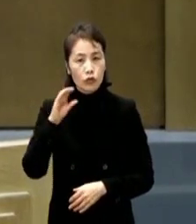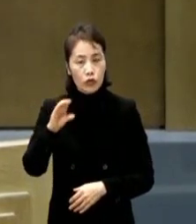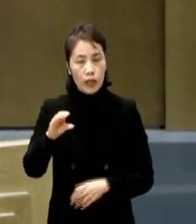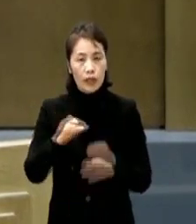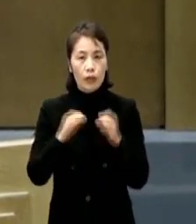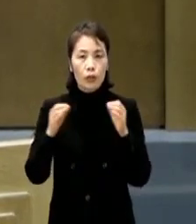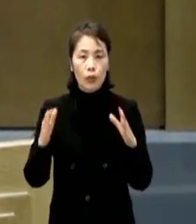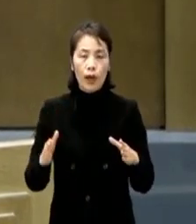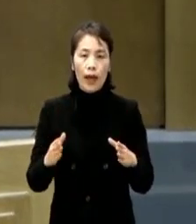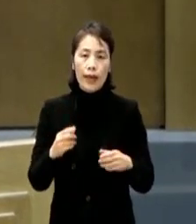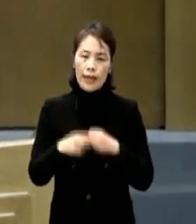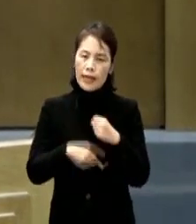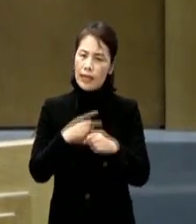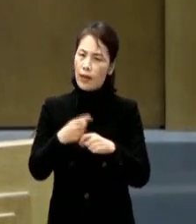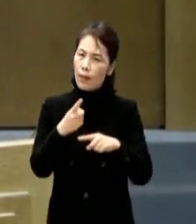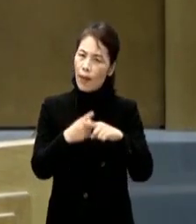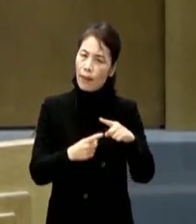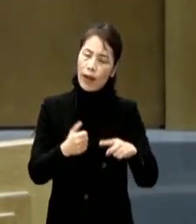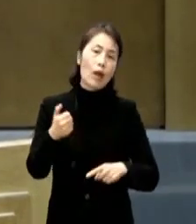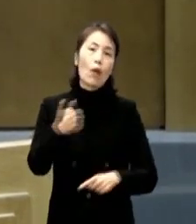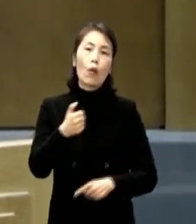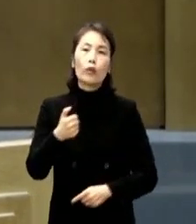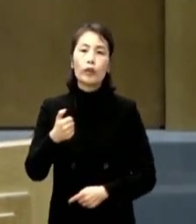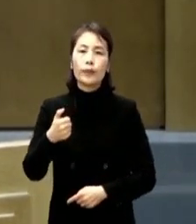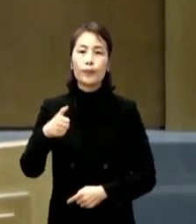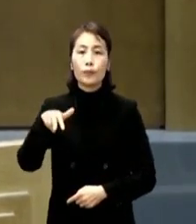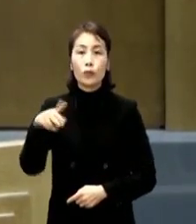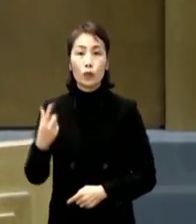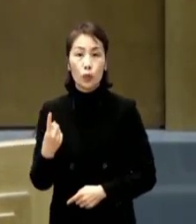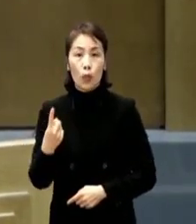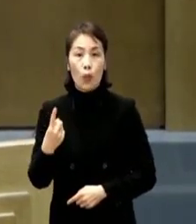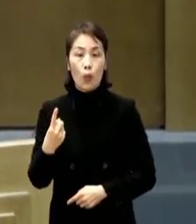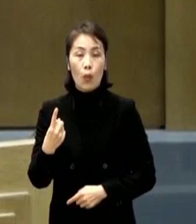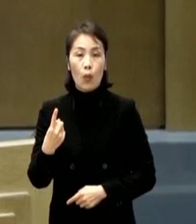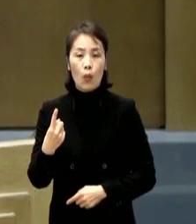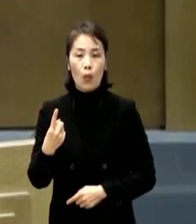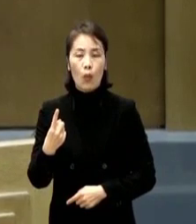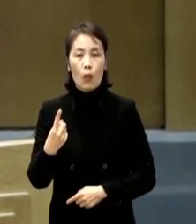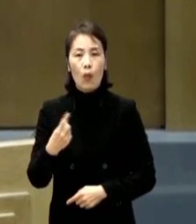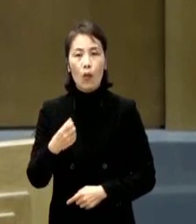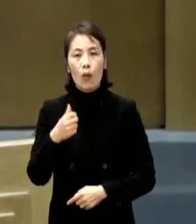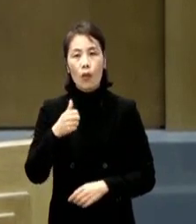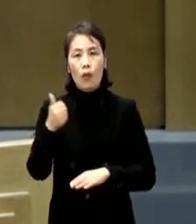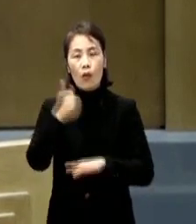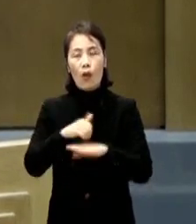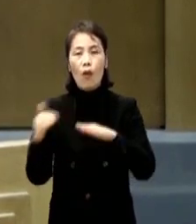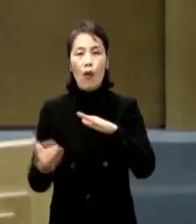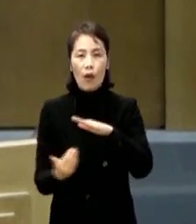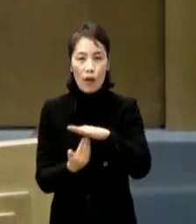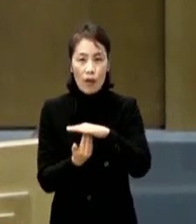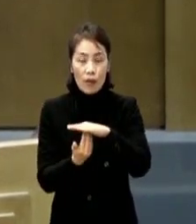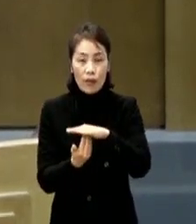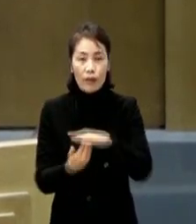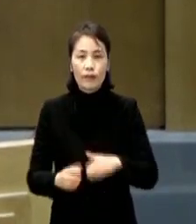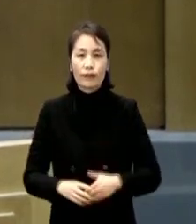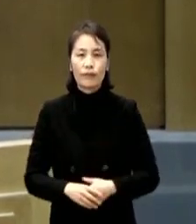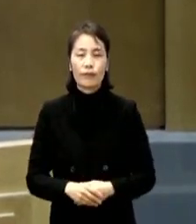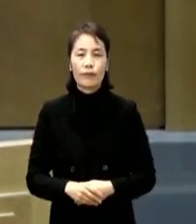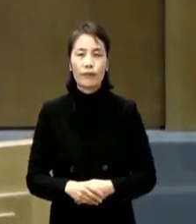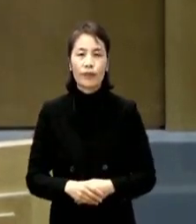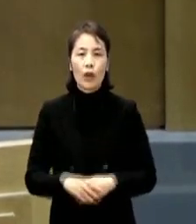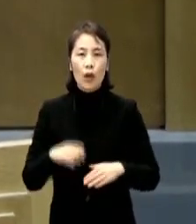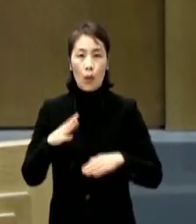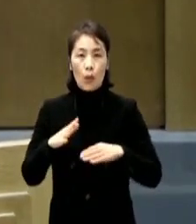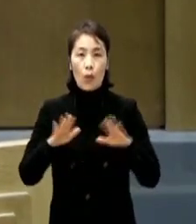반 만에 약 50조 원의 국내외 투자가 경기도에 이루어졌습니다. 민선 8기 3년 차인